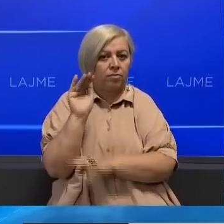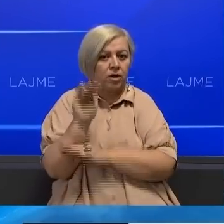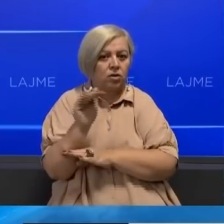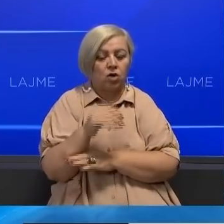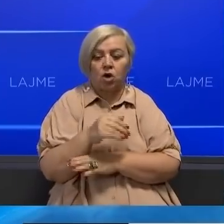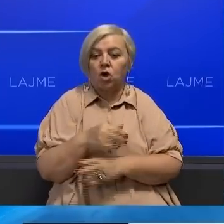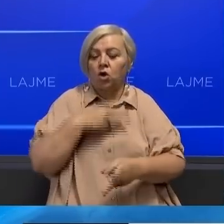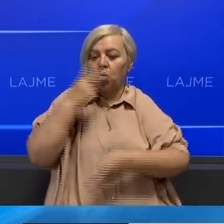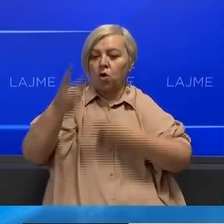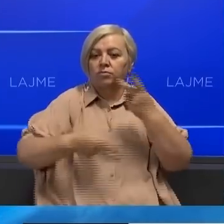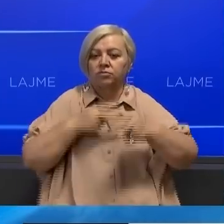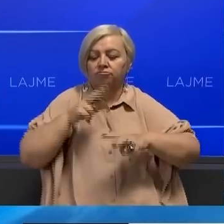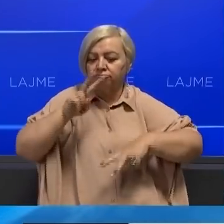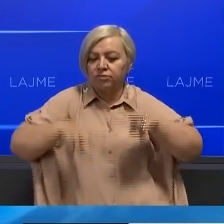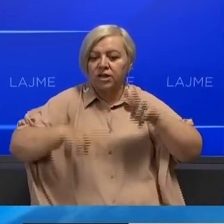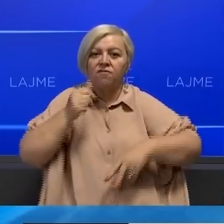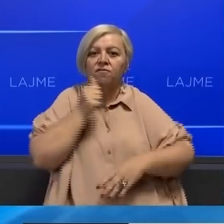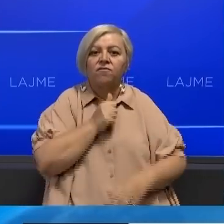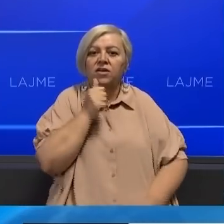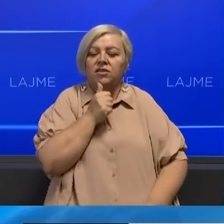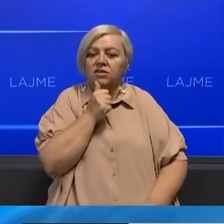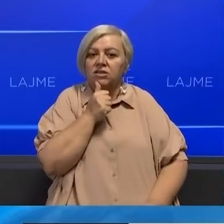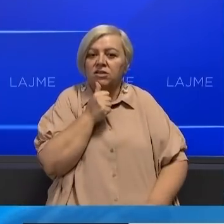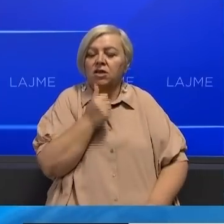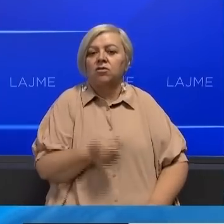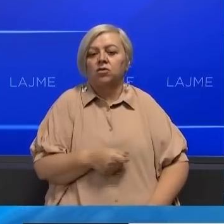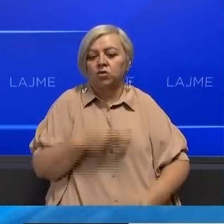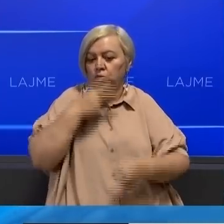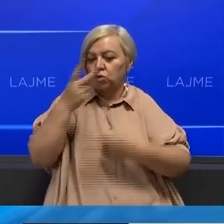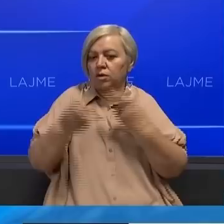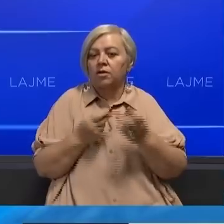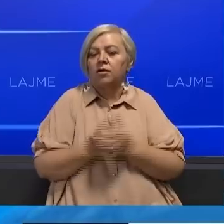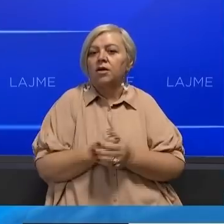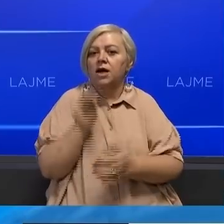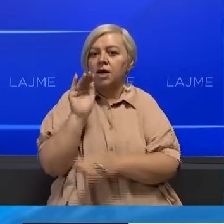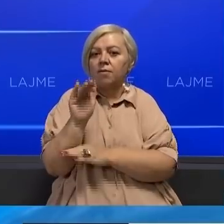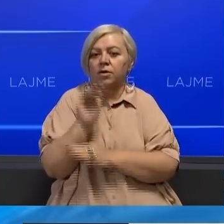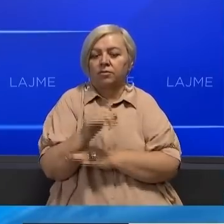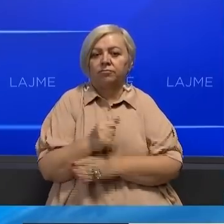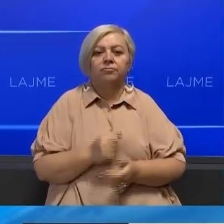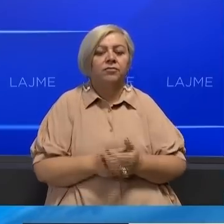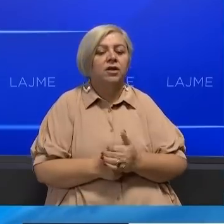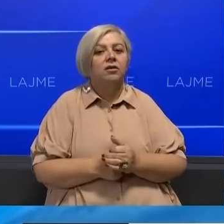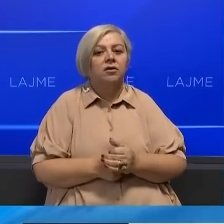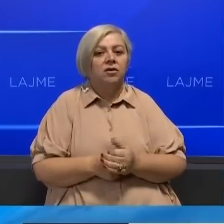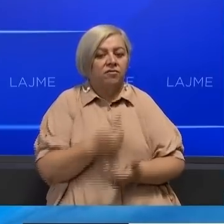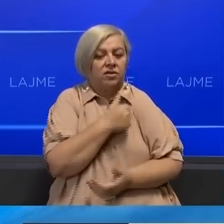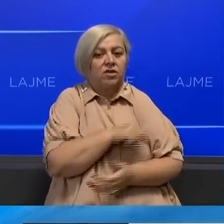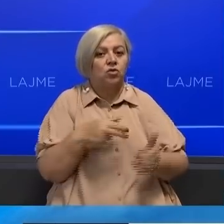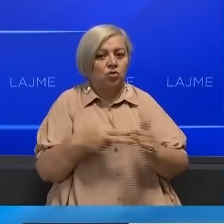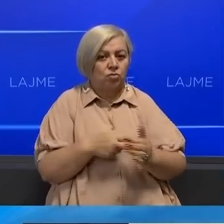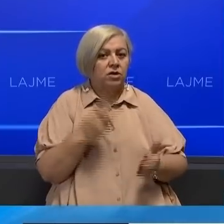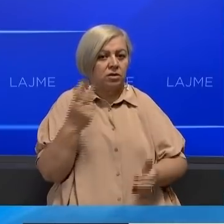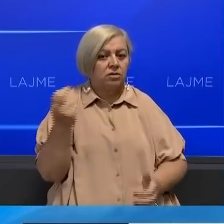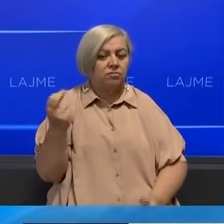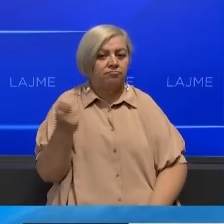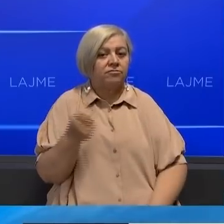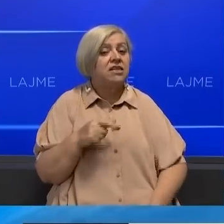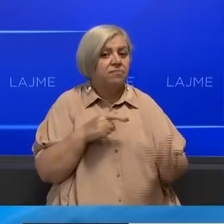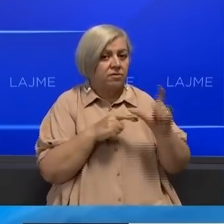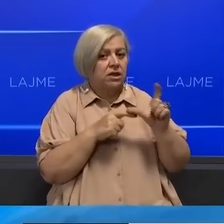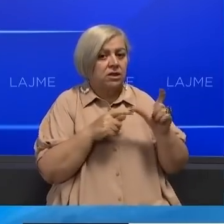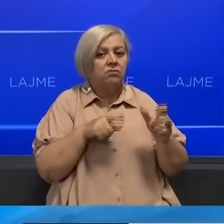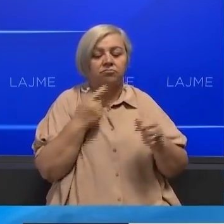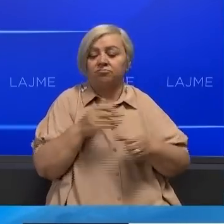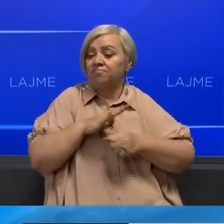për Komisionin për mbikëqyrjen e financave publike ku shqyrtua raporti auditimit të MPB-s për vitin 2020, Sfeçla tha se